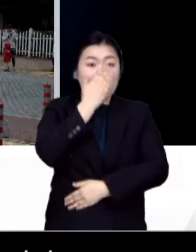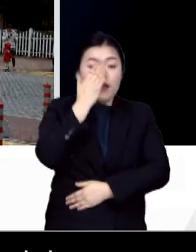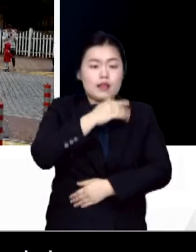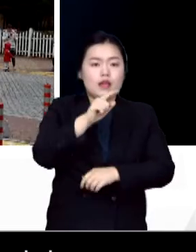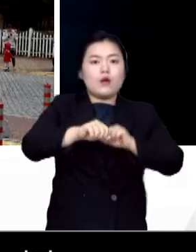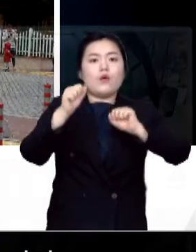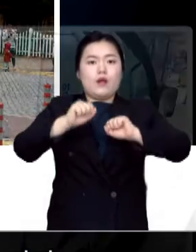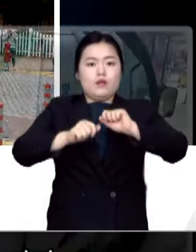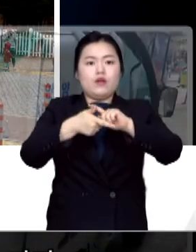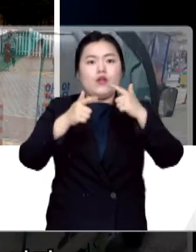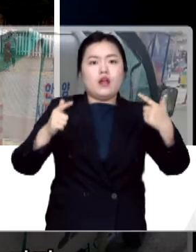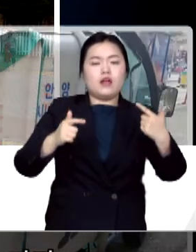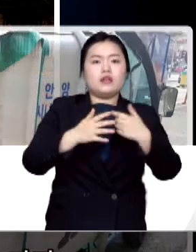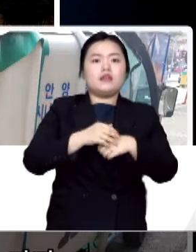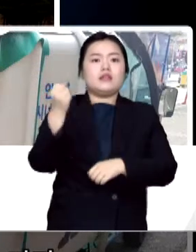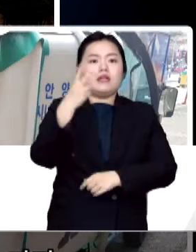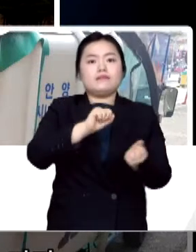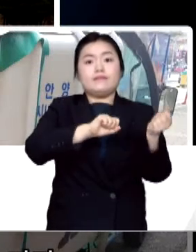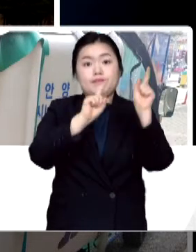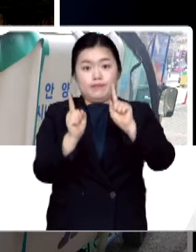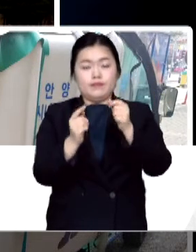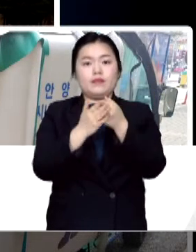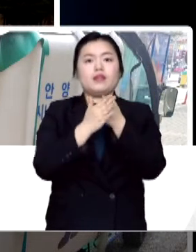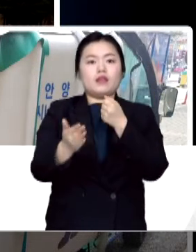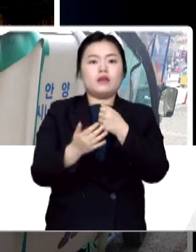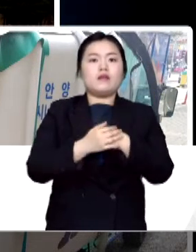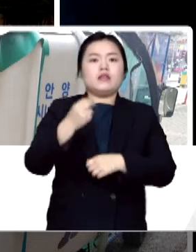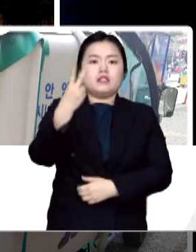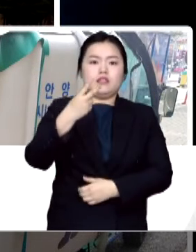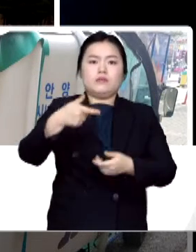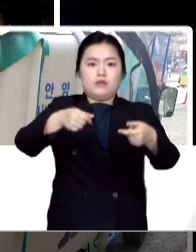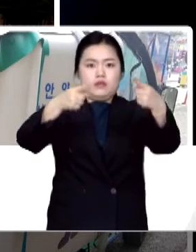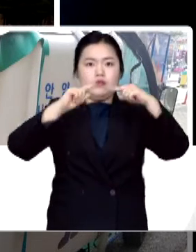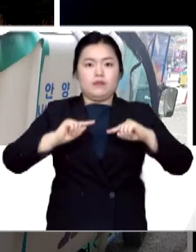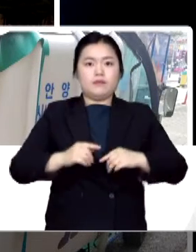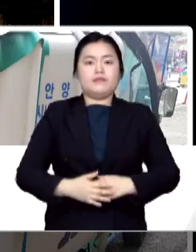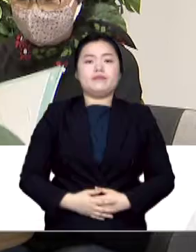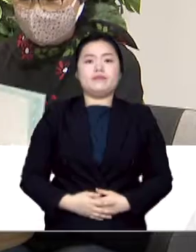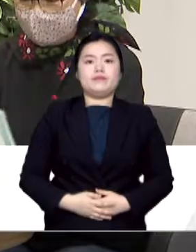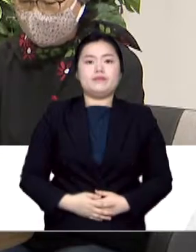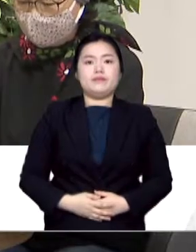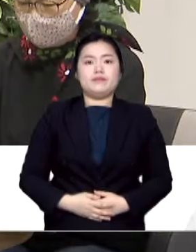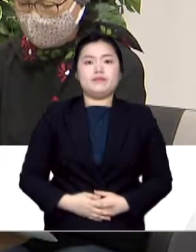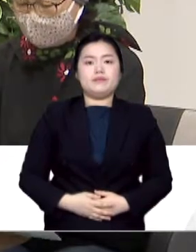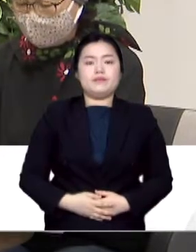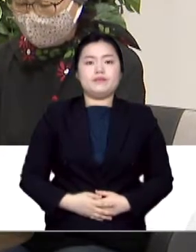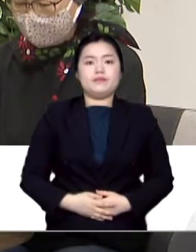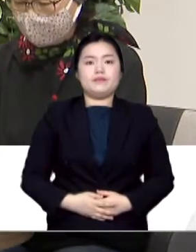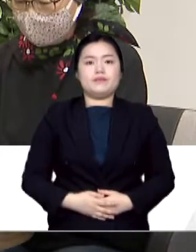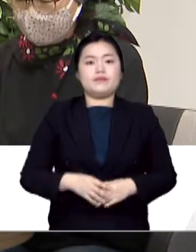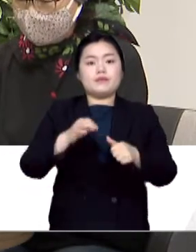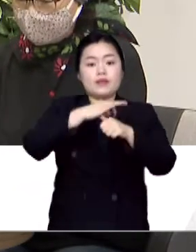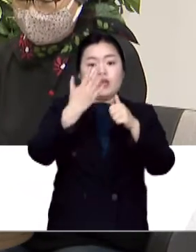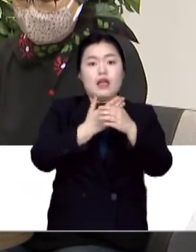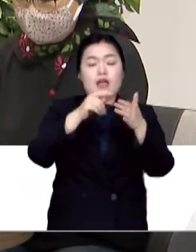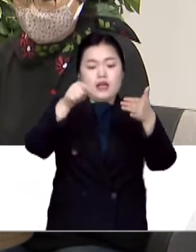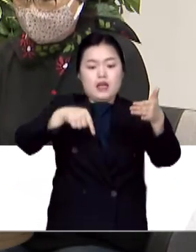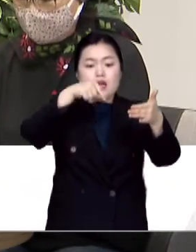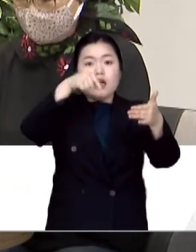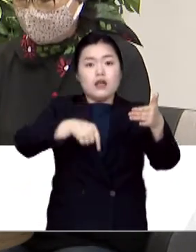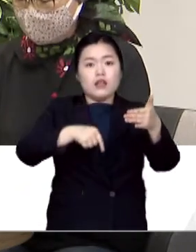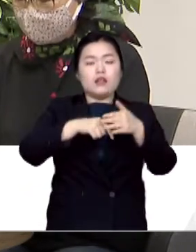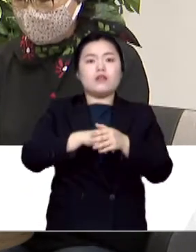비대면 실외 활동 43개 분야가 재개됨에 따라 총 2천여 명이 참여하게 됩니다. 이 밖에도 안양시